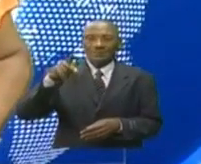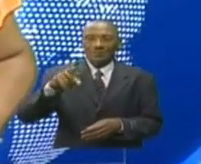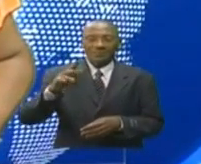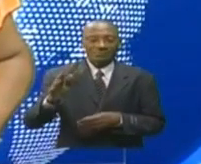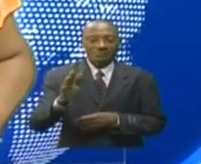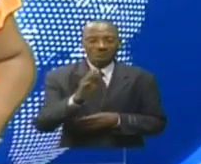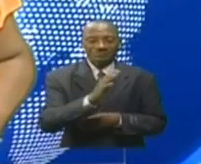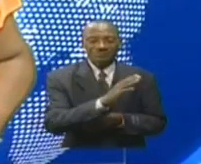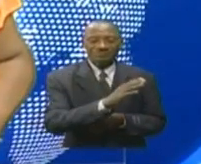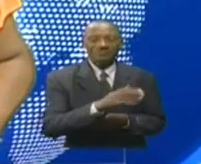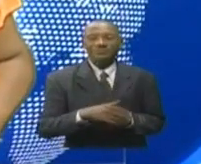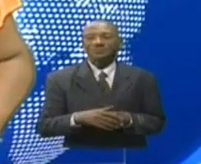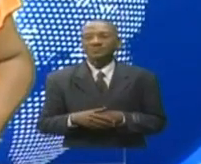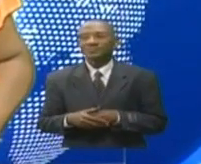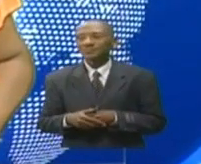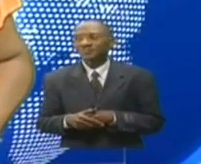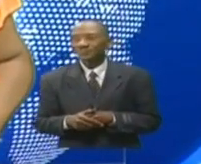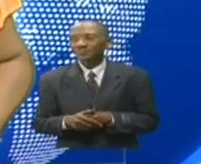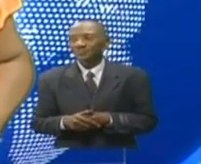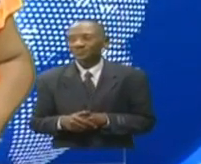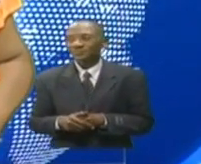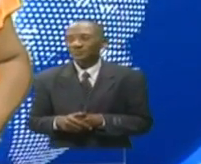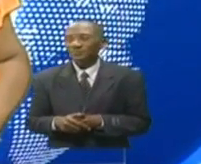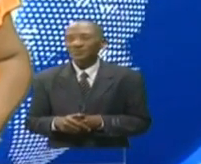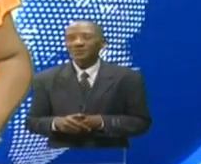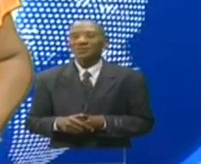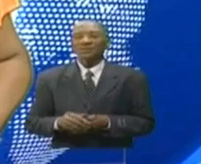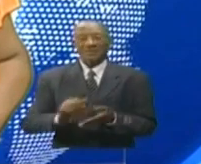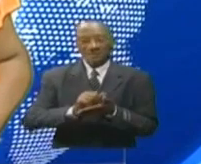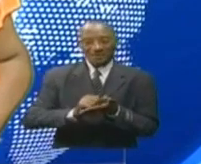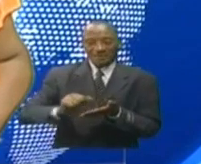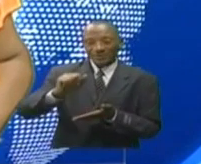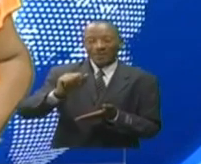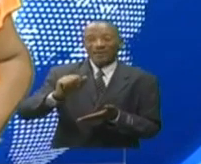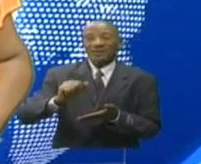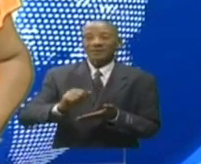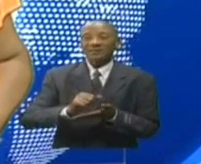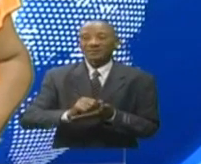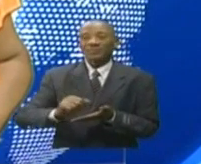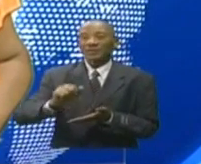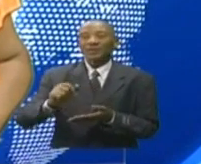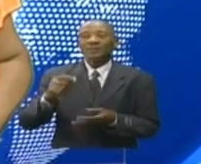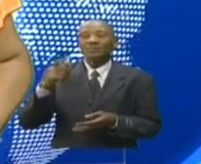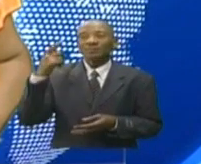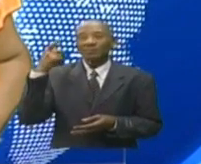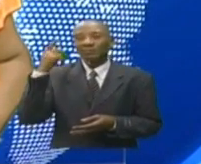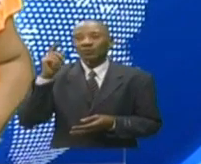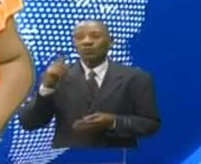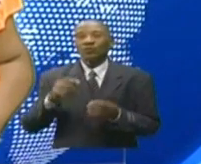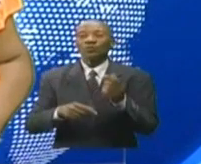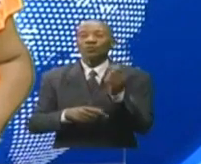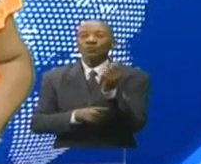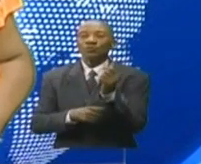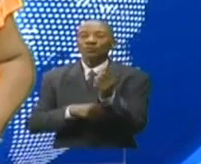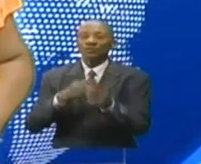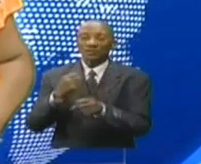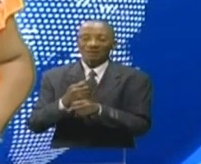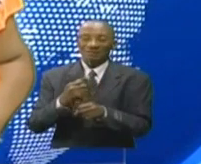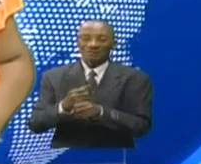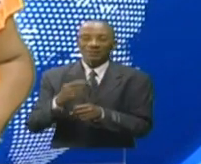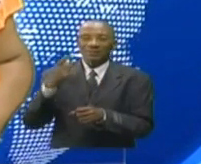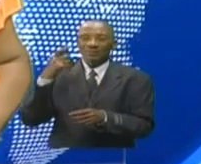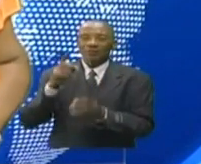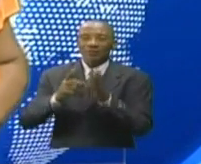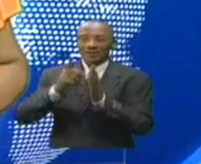Lancement ce lundi 26 septembre 2022 du séminaire à l'attention des agents et cadres de l'Agence nationale pour le développement de